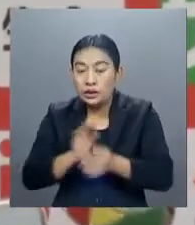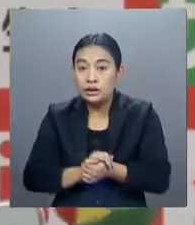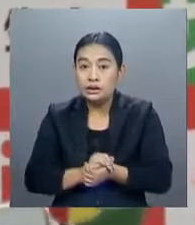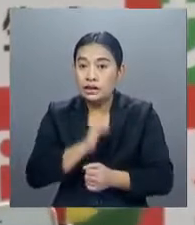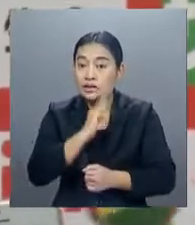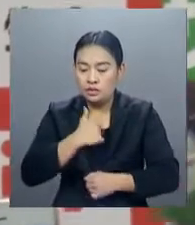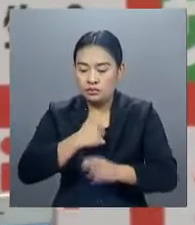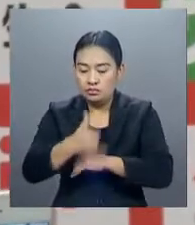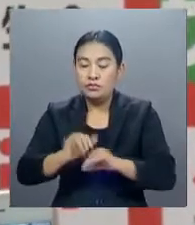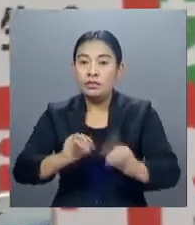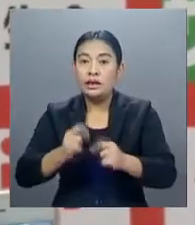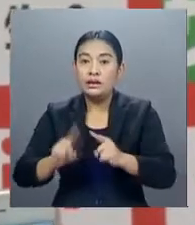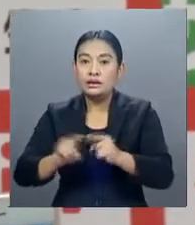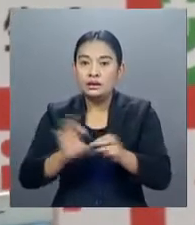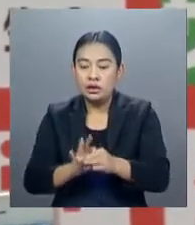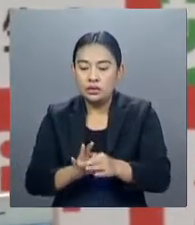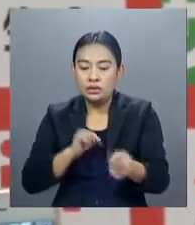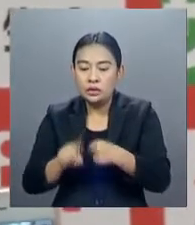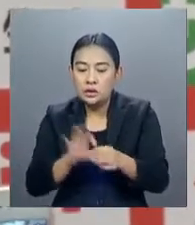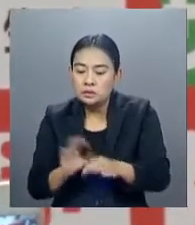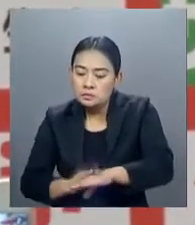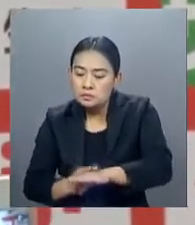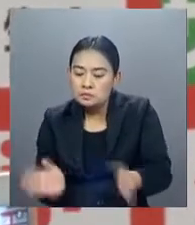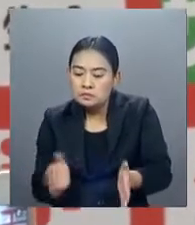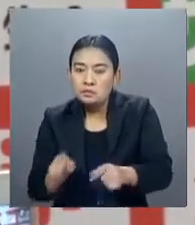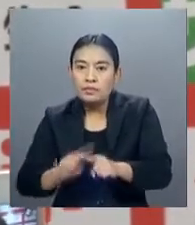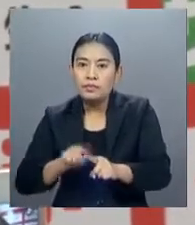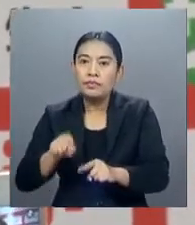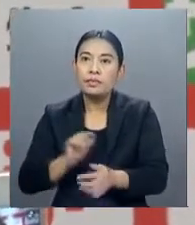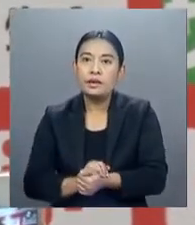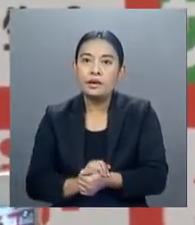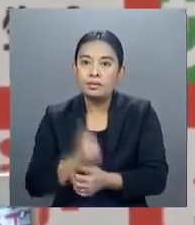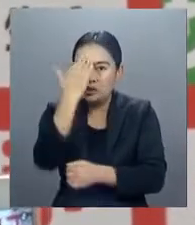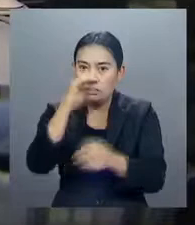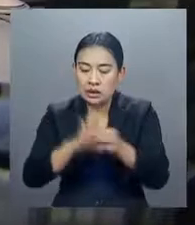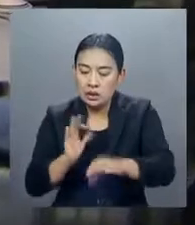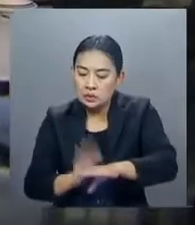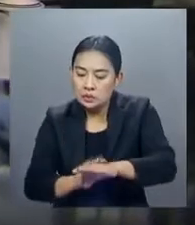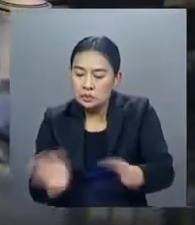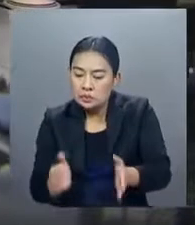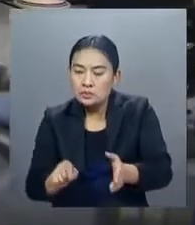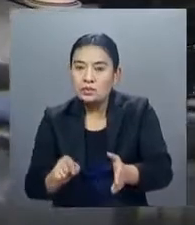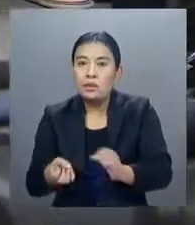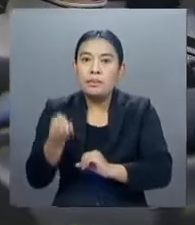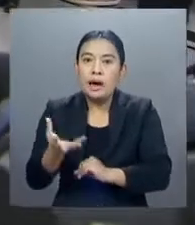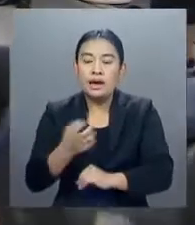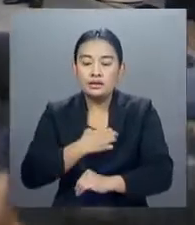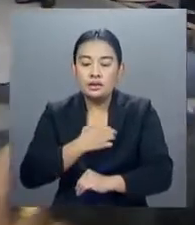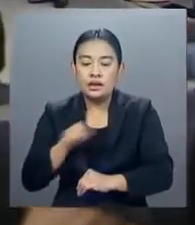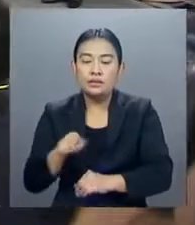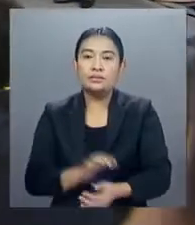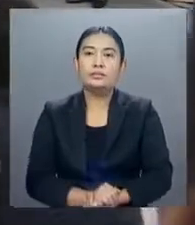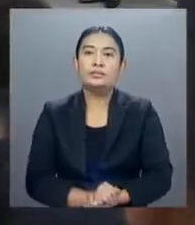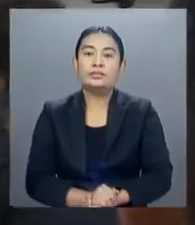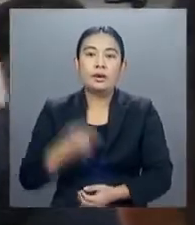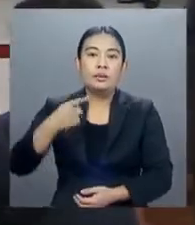ก็คงจะต้องช่วยในเรื่องของการกระตุ้นเพราะว่าทีมเราอะต้องการแค่เรื่องการกระตุ้นมากที่สุดอะไรเงี้ยค่ะ ขณะที่พลเอกประยุทธ์จันทร์